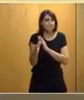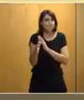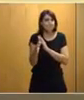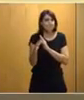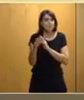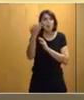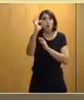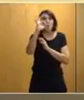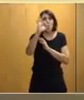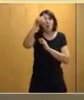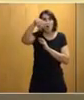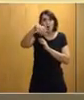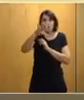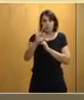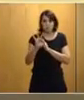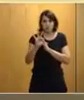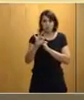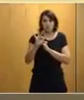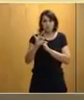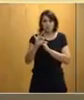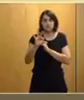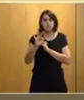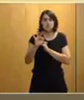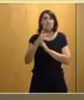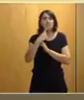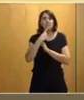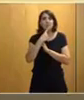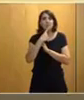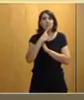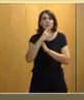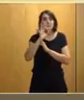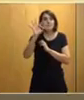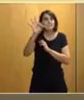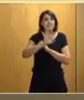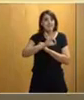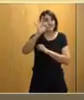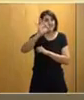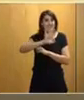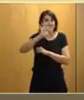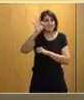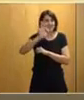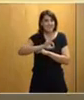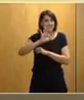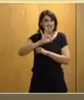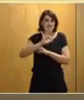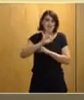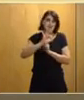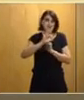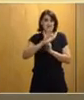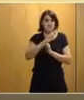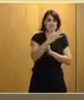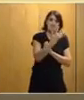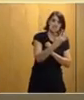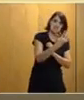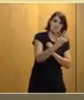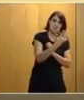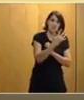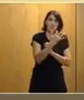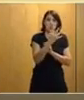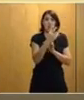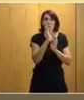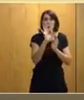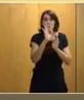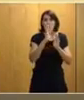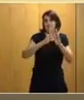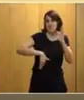'Organització Mundial de la Salut qualifica que un percentatge de positivitat del 5% o per sota del 5